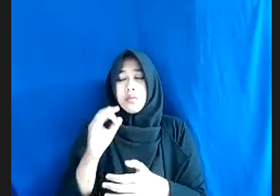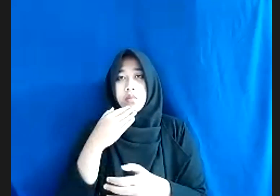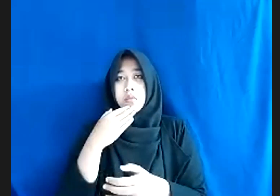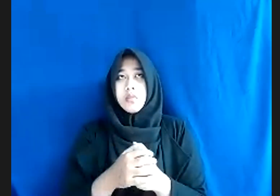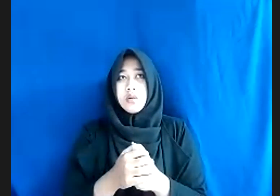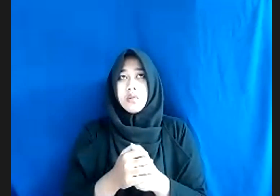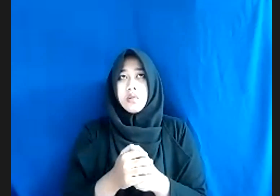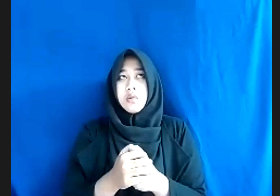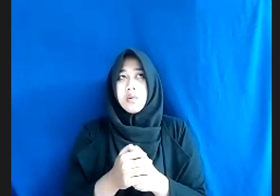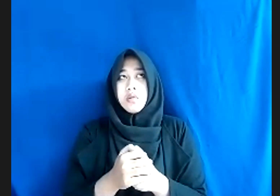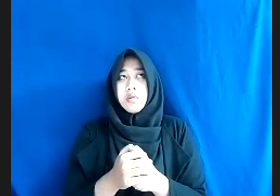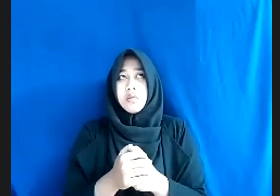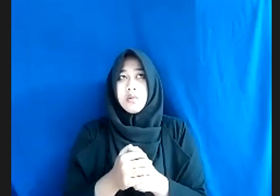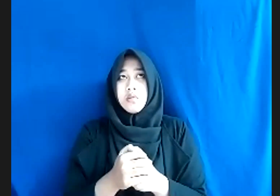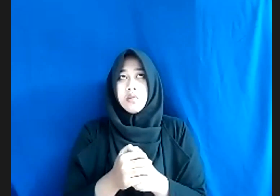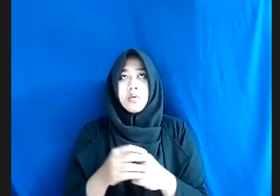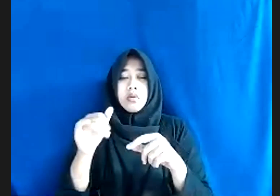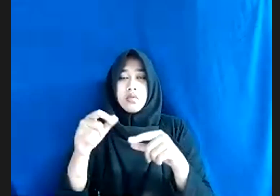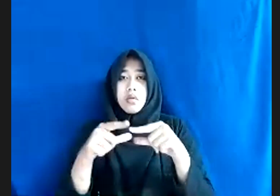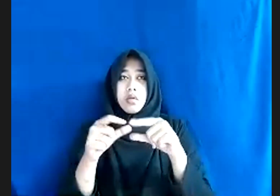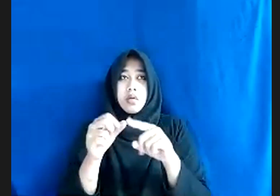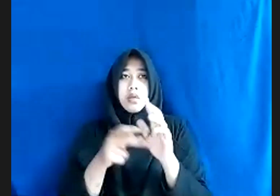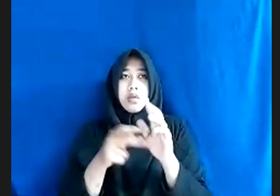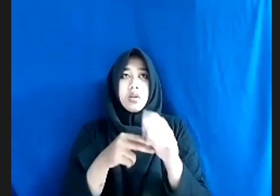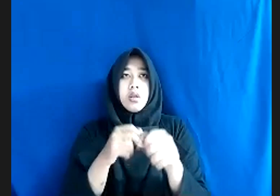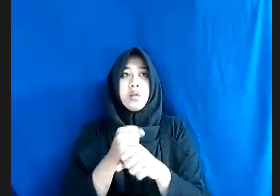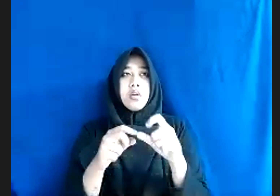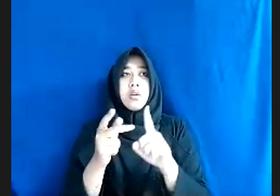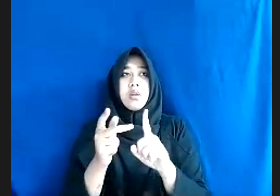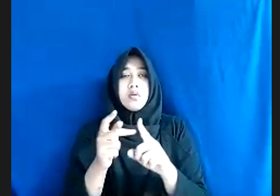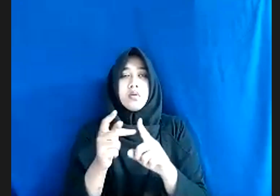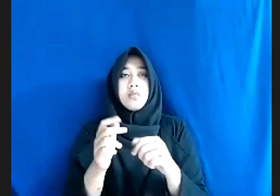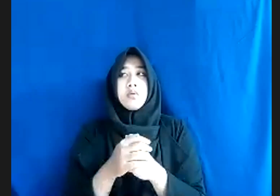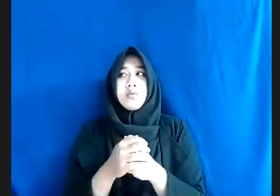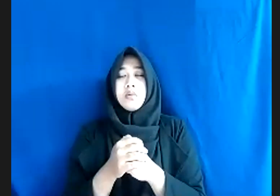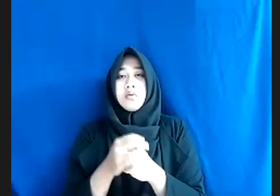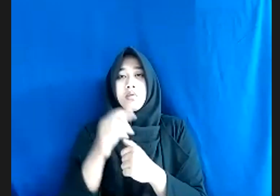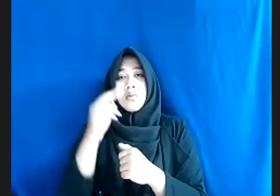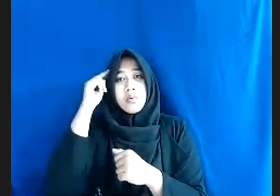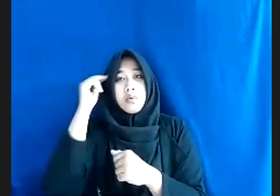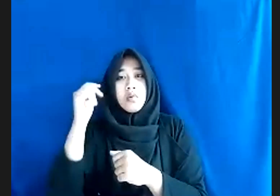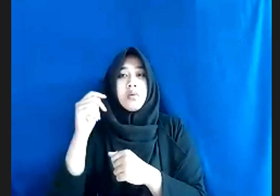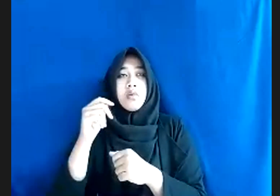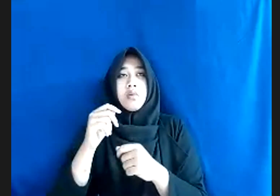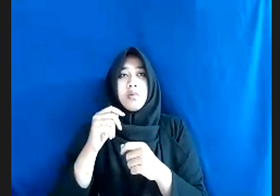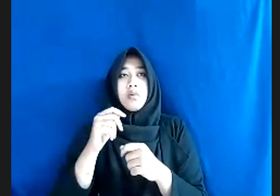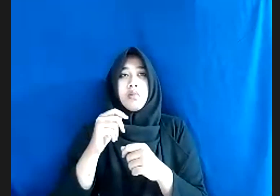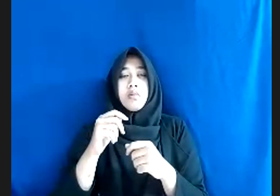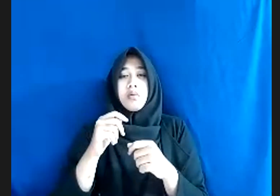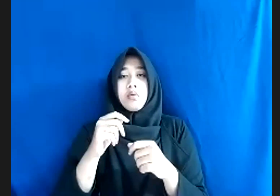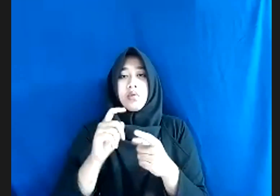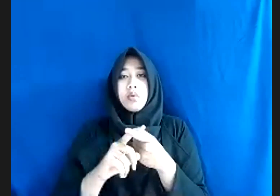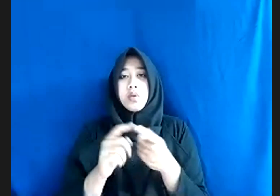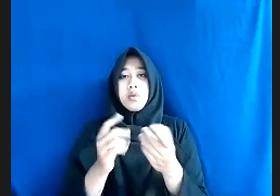membuka pandangan dan wawasan kita. Juga kepada para pemirsa, saya memohon maaf karena ini waktu yang terbatas, maka